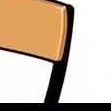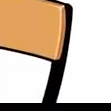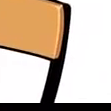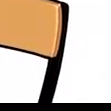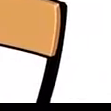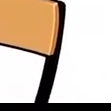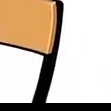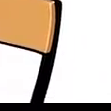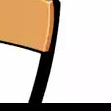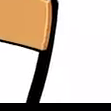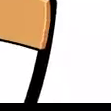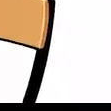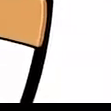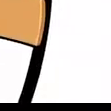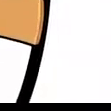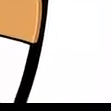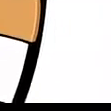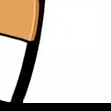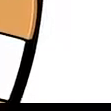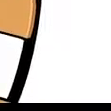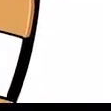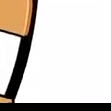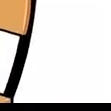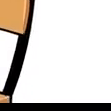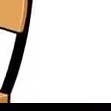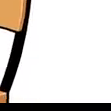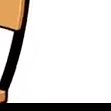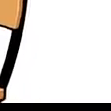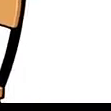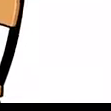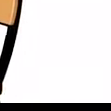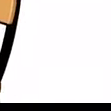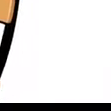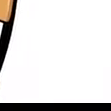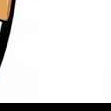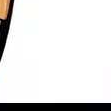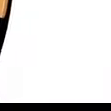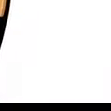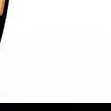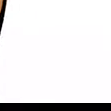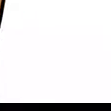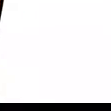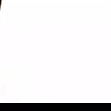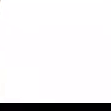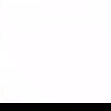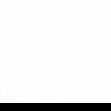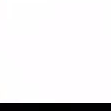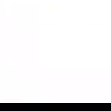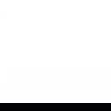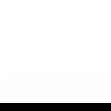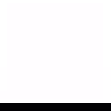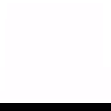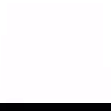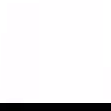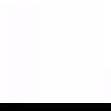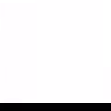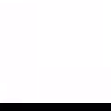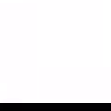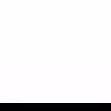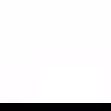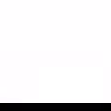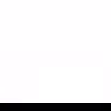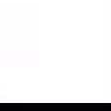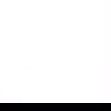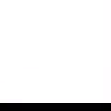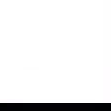uskunaga yozib olib tinglang. Ma'lumot yoki kitobni audio varianti bo'lsa, uni yuklab olib tinglashingiz mumkin. Shu tarzda miya